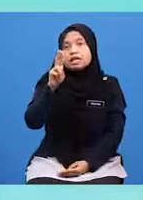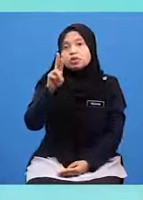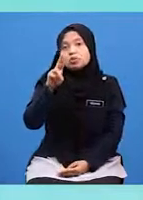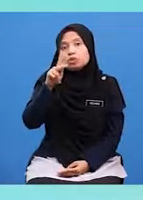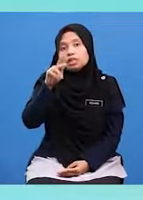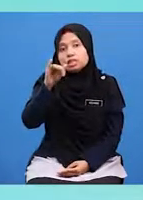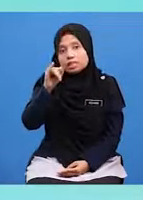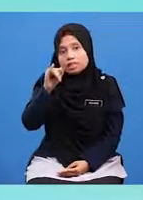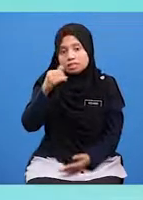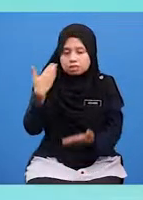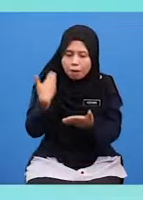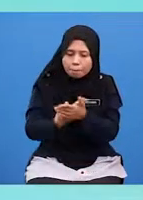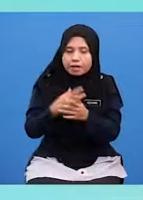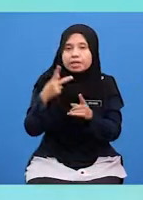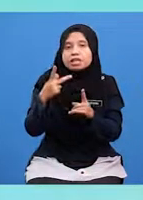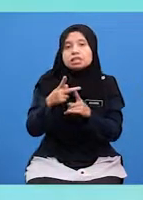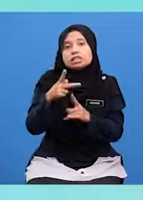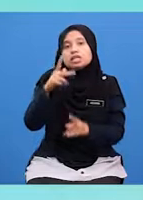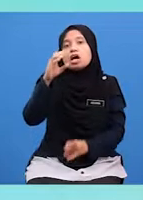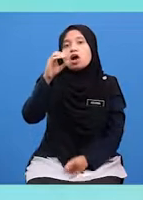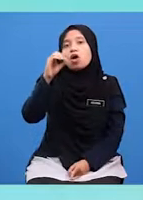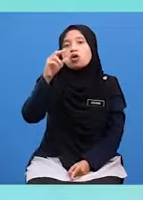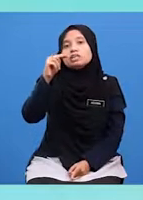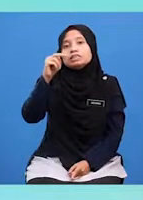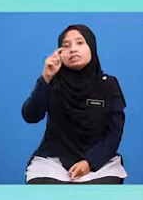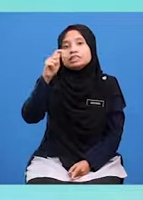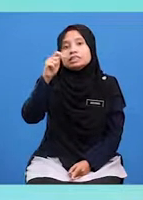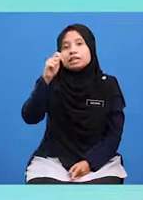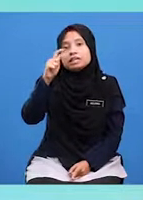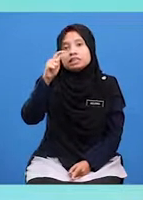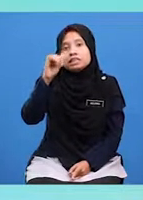Bosporus dan sampai ke Konstantinopel.